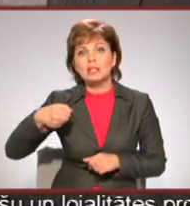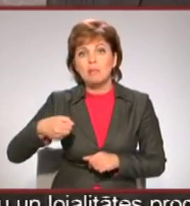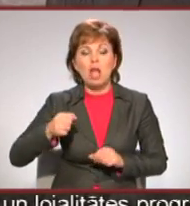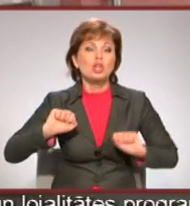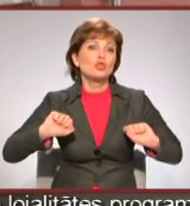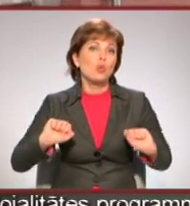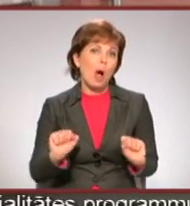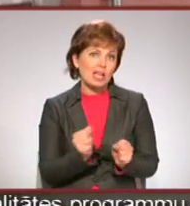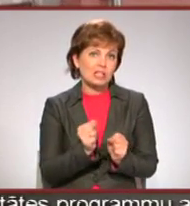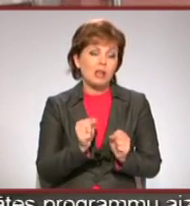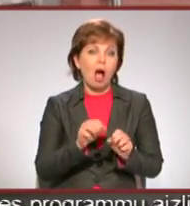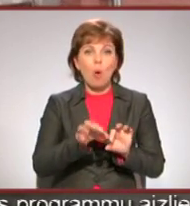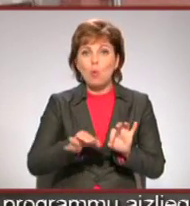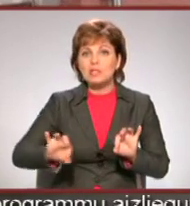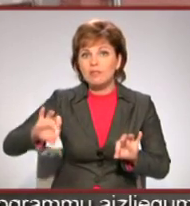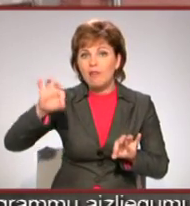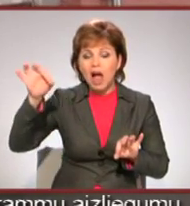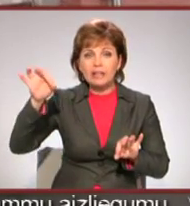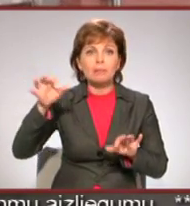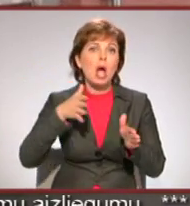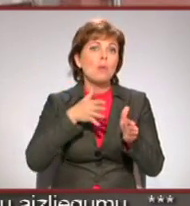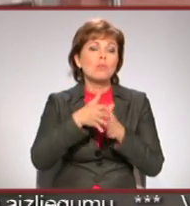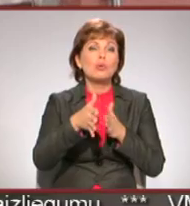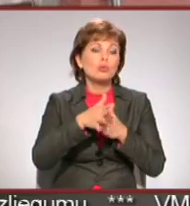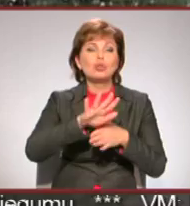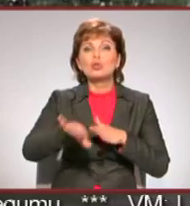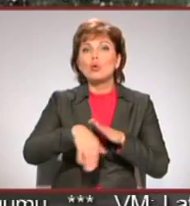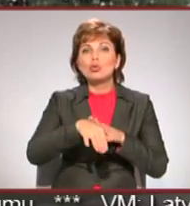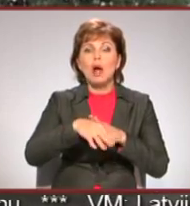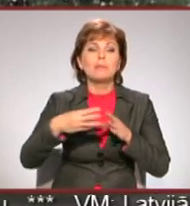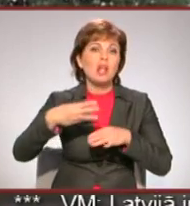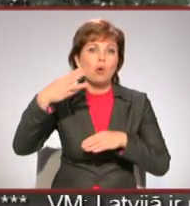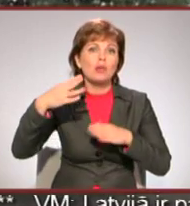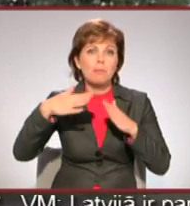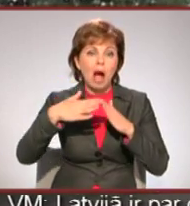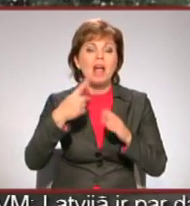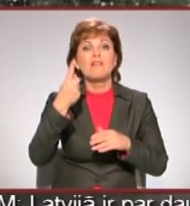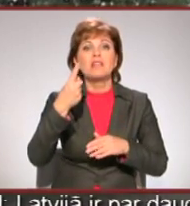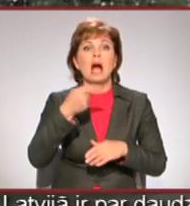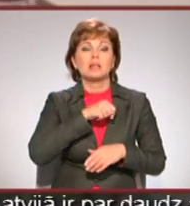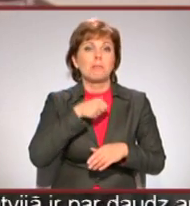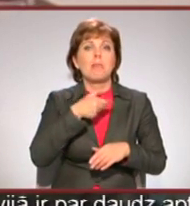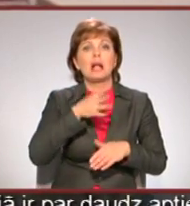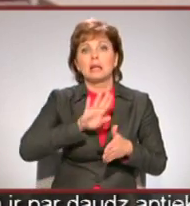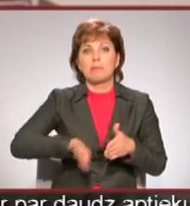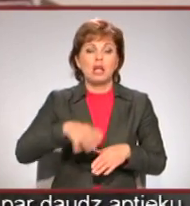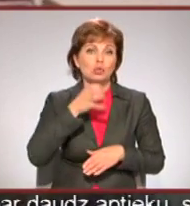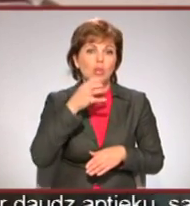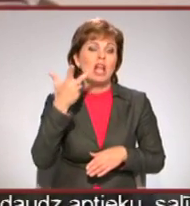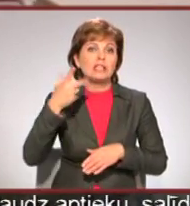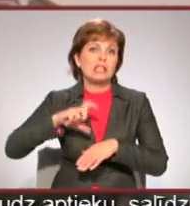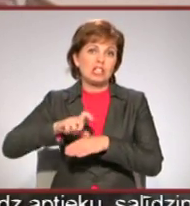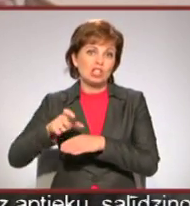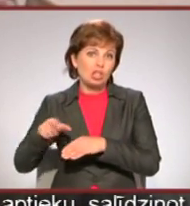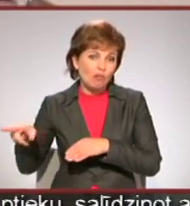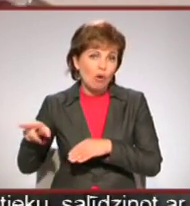aizsals ūdensvads, kas stieps cauri visām pustukšajām daudzdzīvokļu mājām. Viena kundze palikusi pavisam bez ūdens, vēl trīs dzīvokļos visu